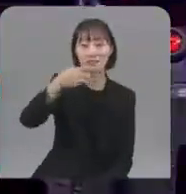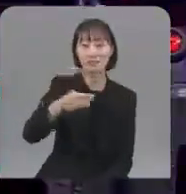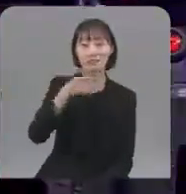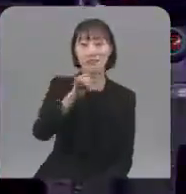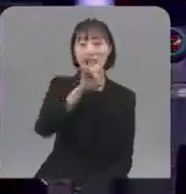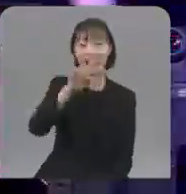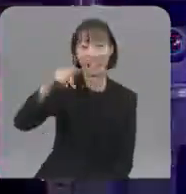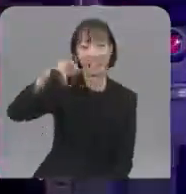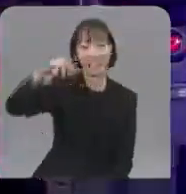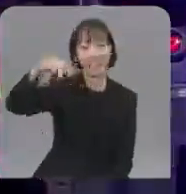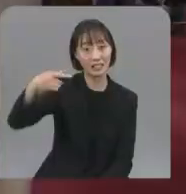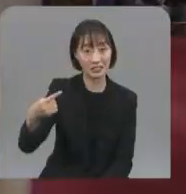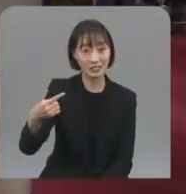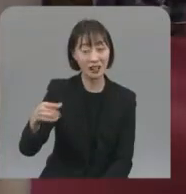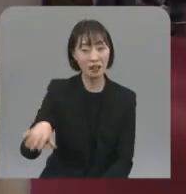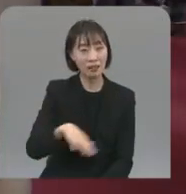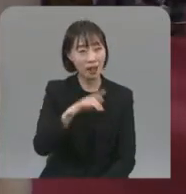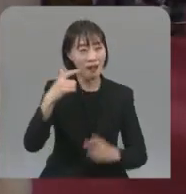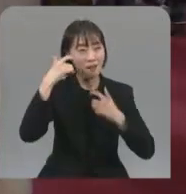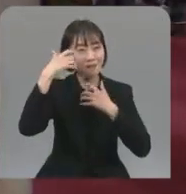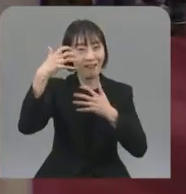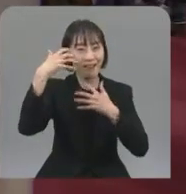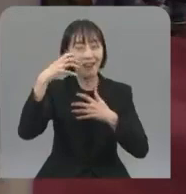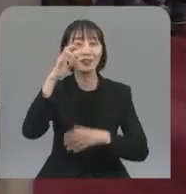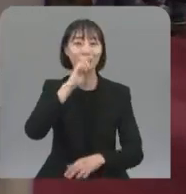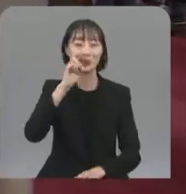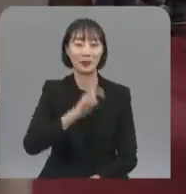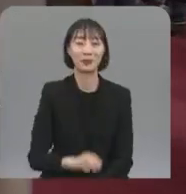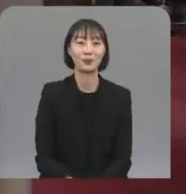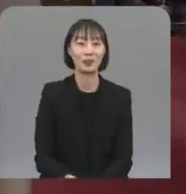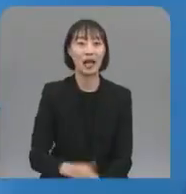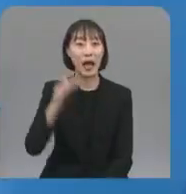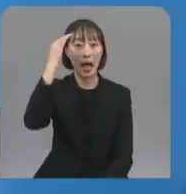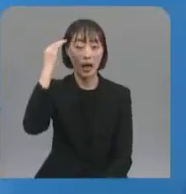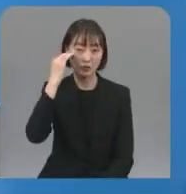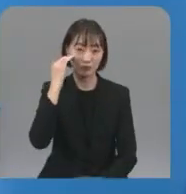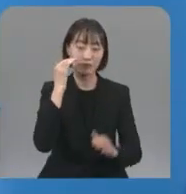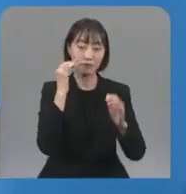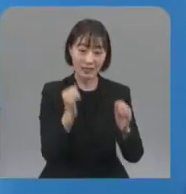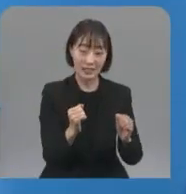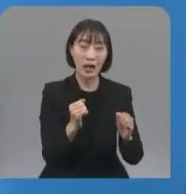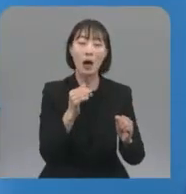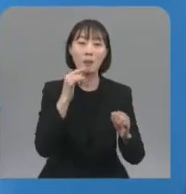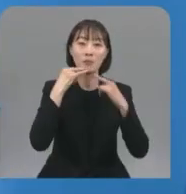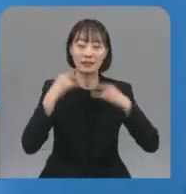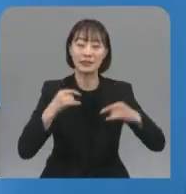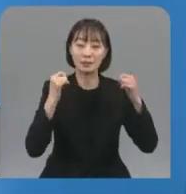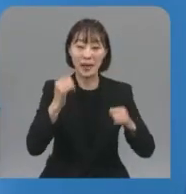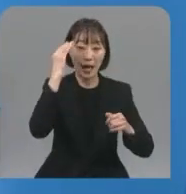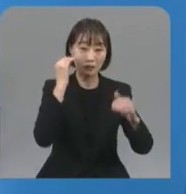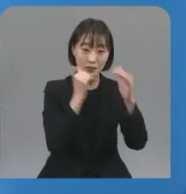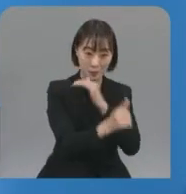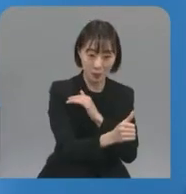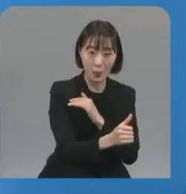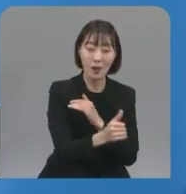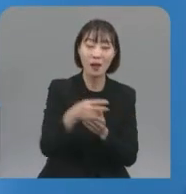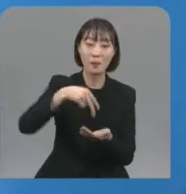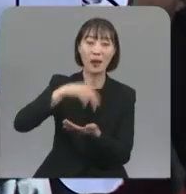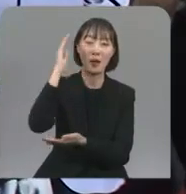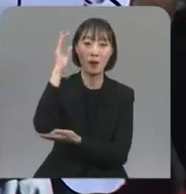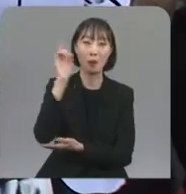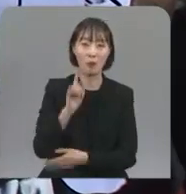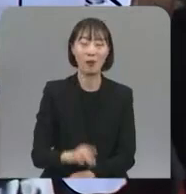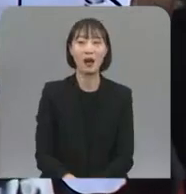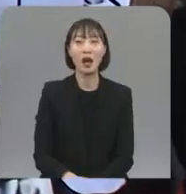représentants d'autres ambassades à assister au spectacle en vue de manifester la volonté du Pays du Matin clair d'organiser l'exposition